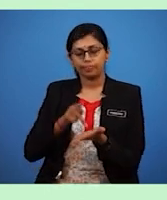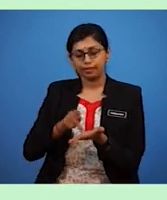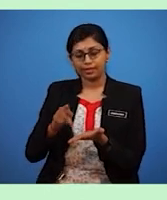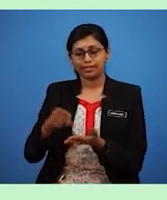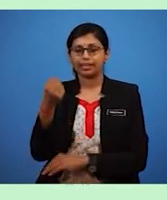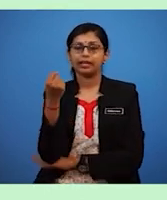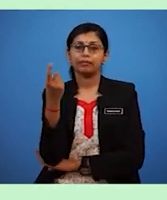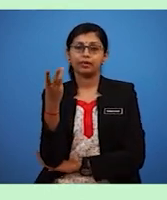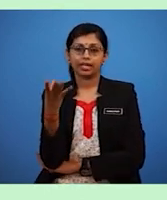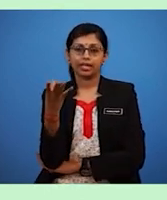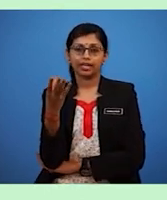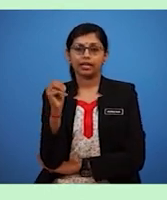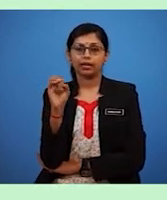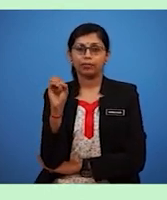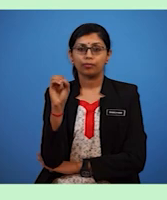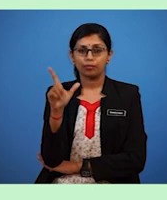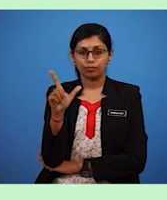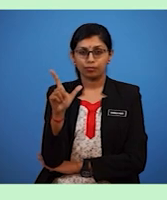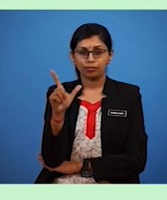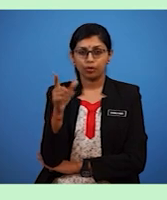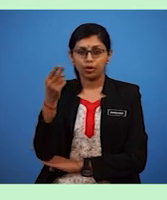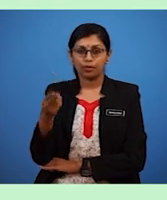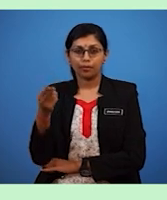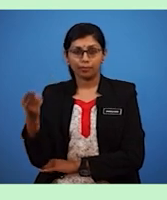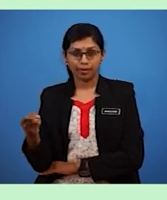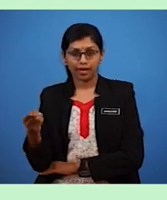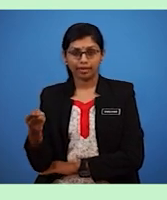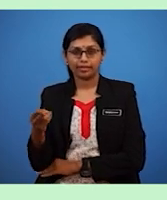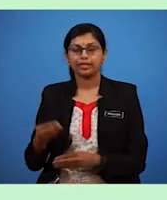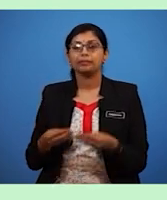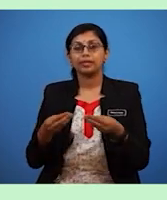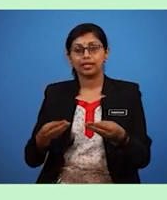kirakan bilangan mol bahan yang diberi.